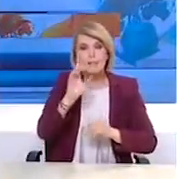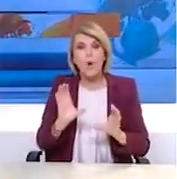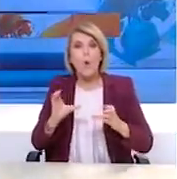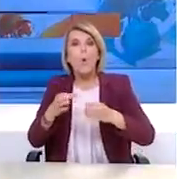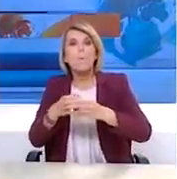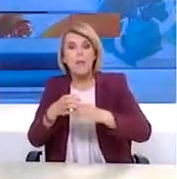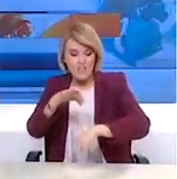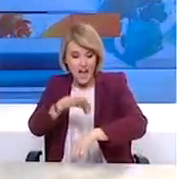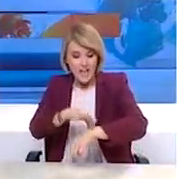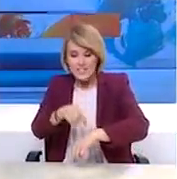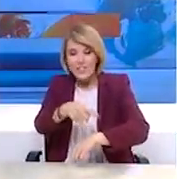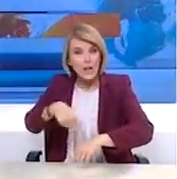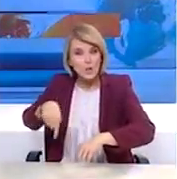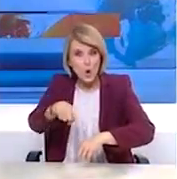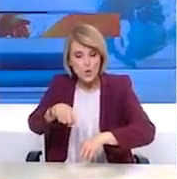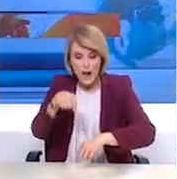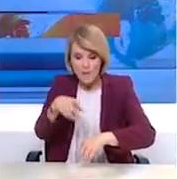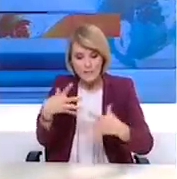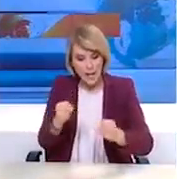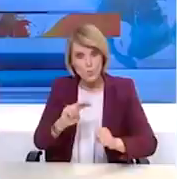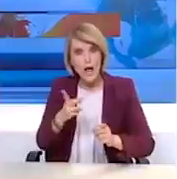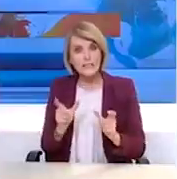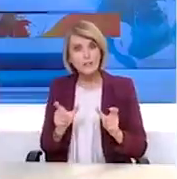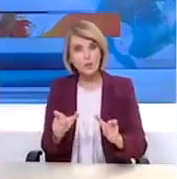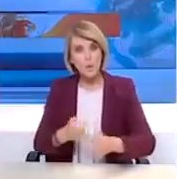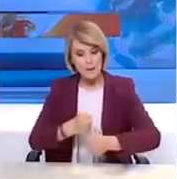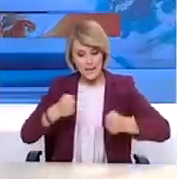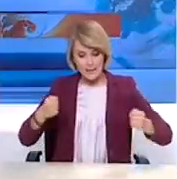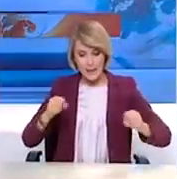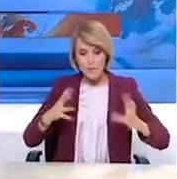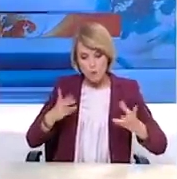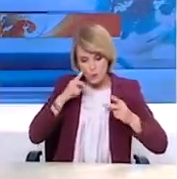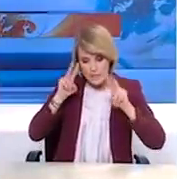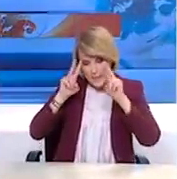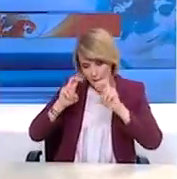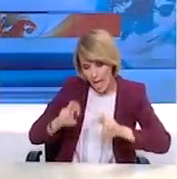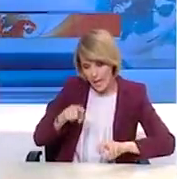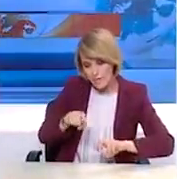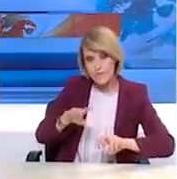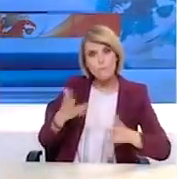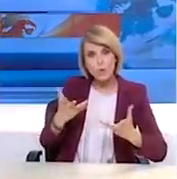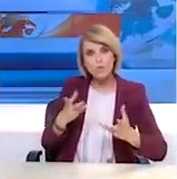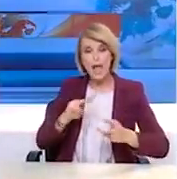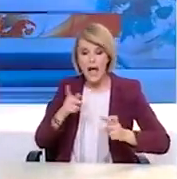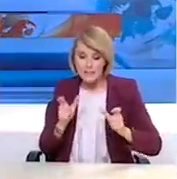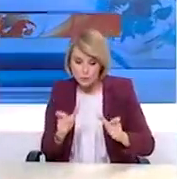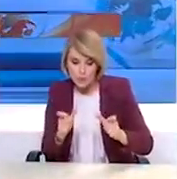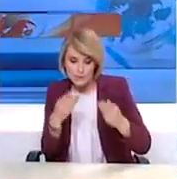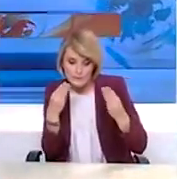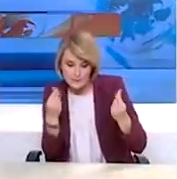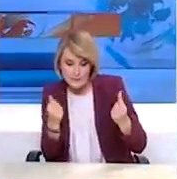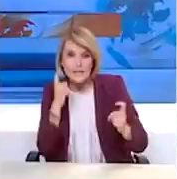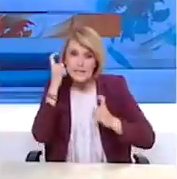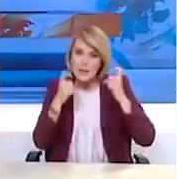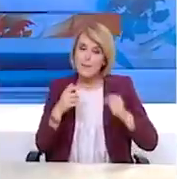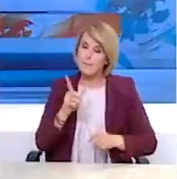την νόσο και έχει υψηλούς τίτλους αντισωμάτων και είναι ένα από τα κριτήρια που χρησιμοποιούν από ό,τι ξέρω και οι διεθνείς επιστημονικοί φορείς. Θα σας πω περισσότερα όταν έχουμε την εισήγηση